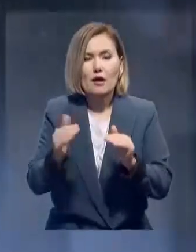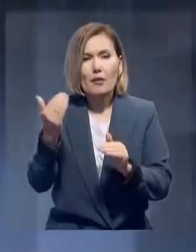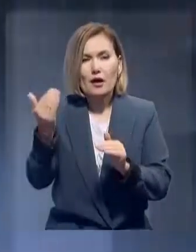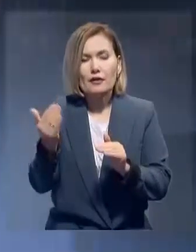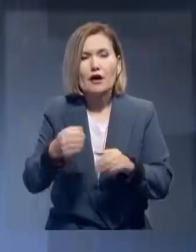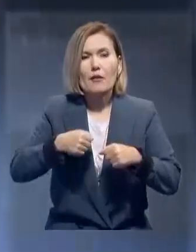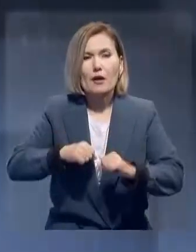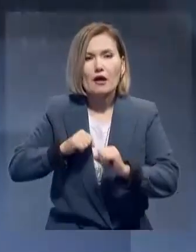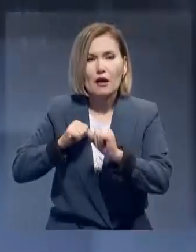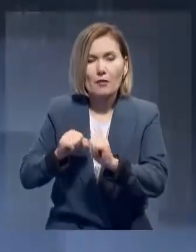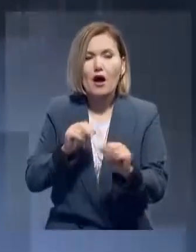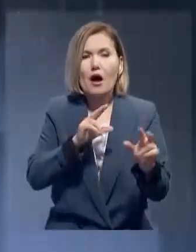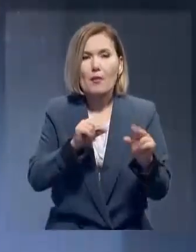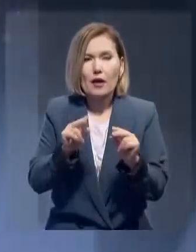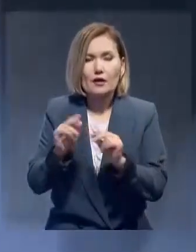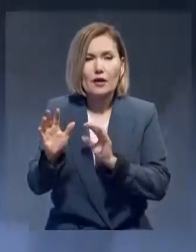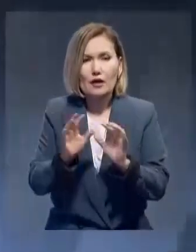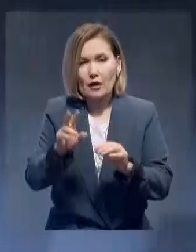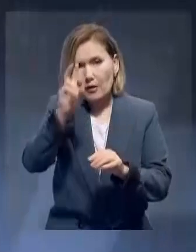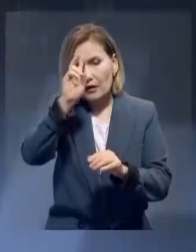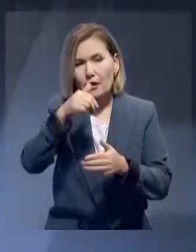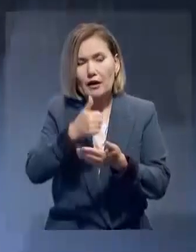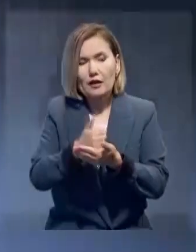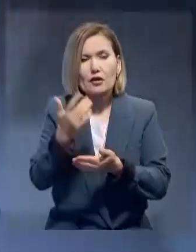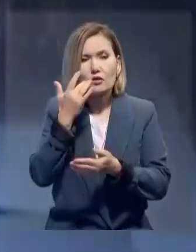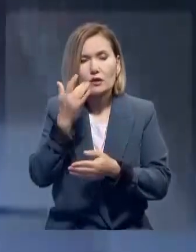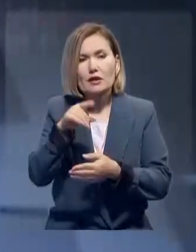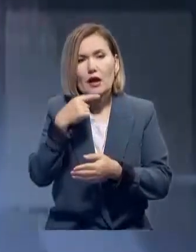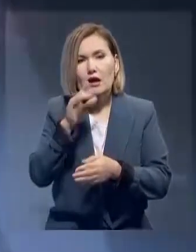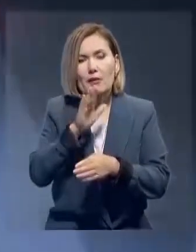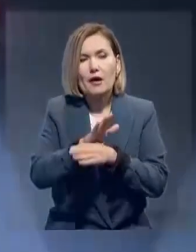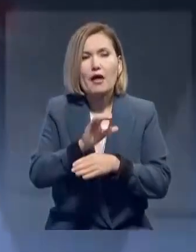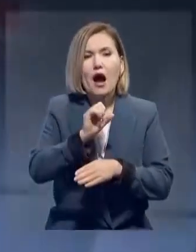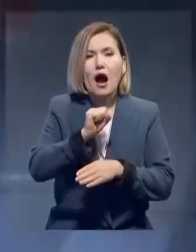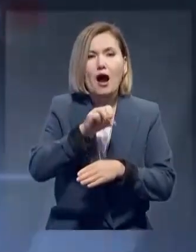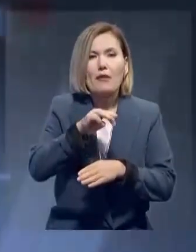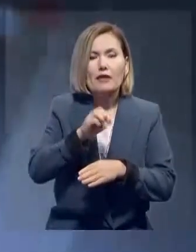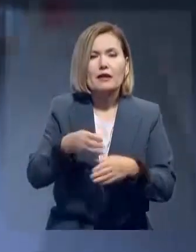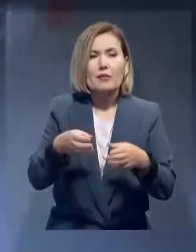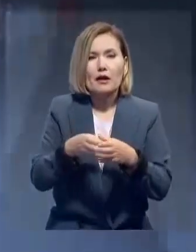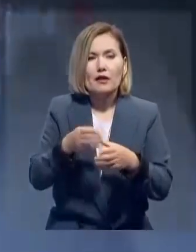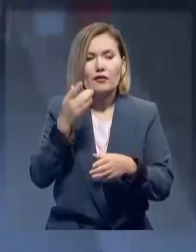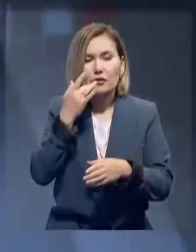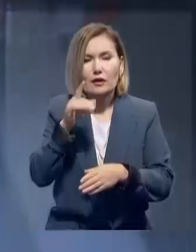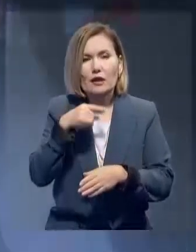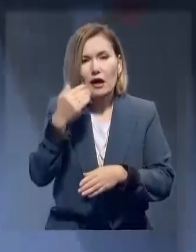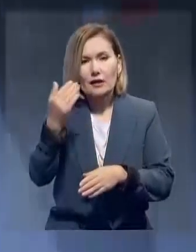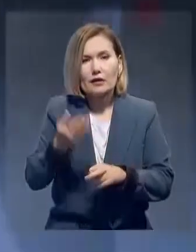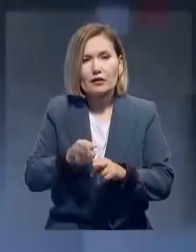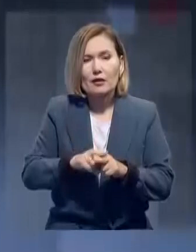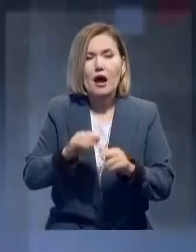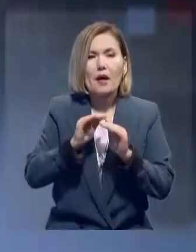қауіпсіз әрі бақытты болуына жағдай жасау мемлекет басшысы саясатының және Аманат партиясы басымдығының бірі екенін атап